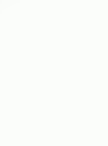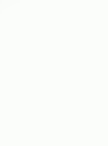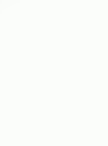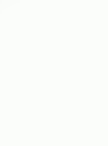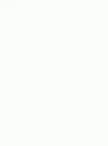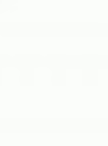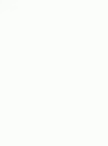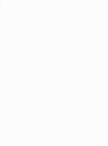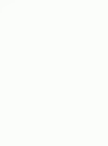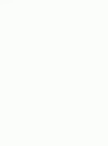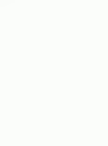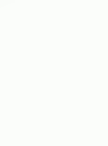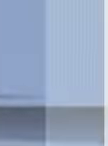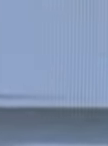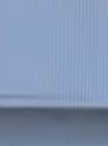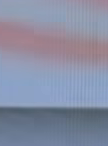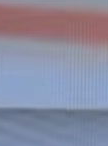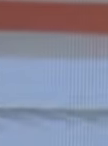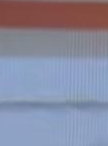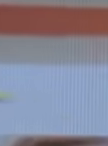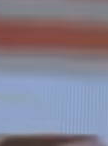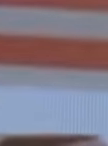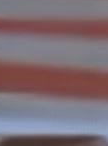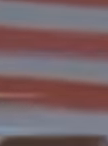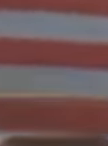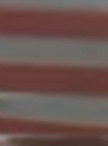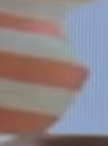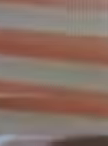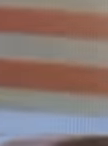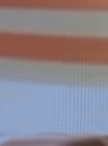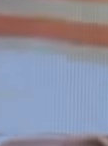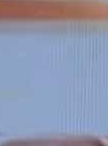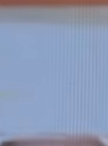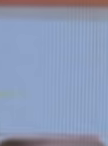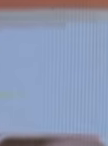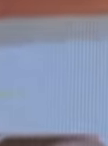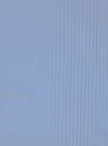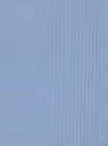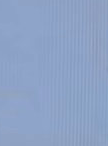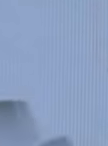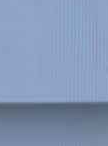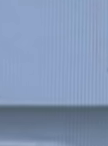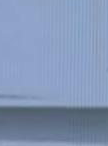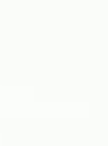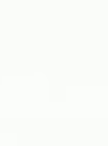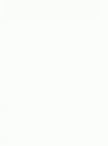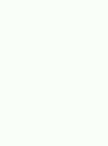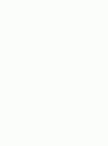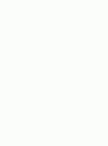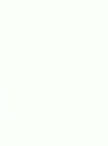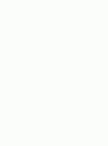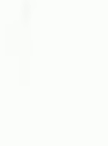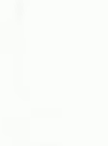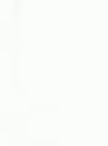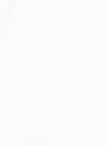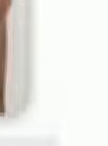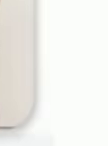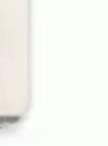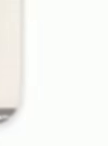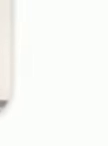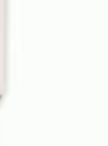yang disediakan. Pada para pemilik premis di seluruh tanah air, peringatan kepada anda bahawa anda bertanggungjawab sepenuhnya memeriksa